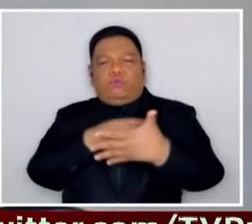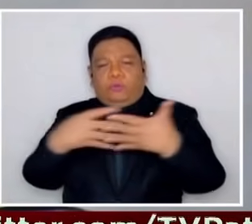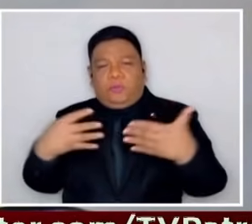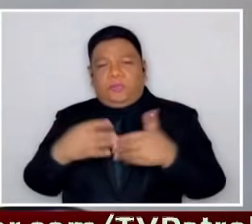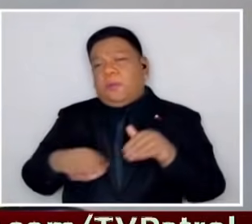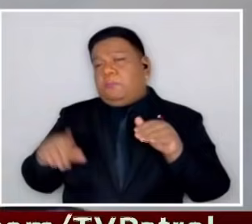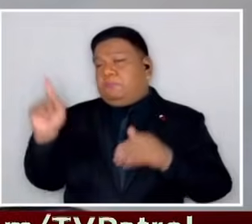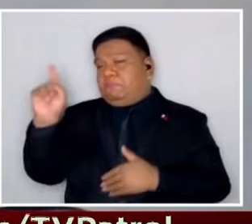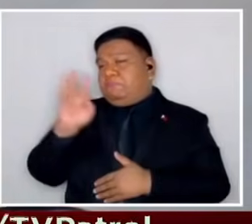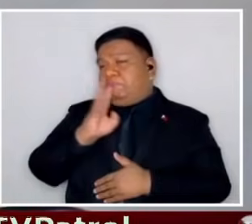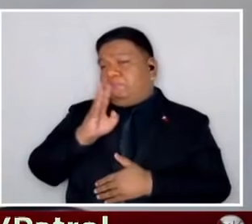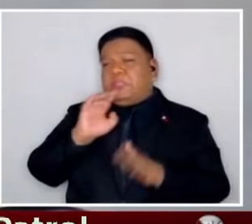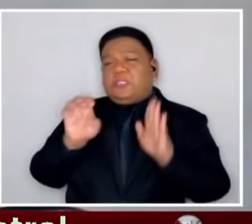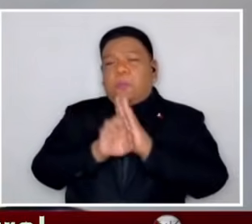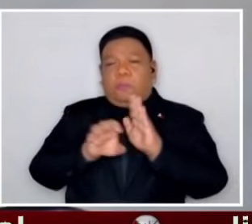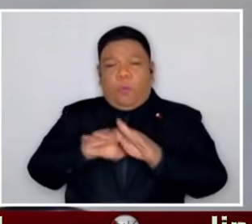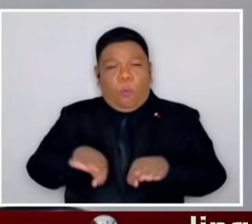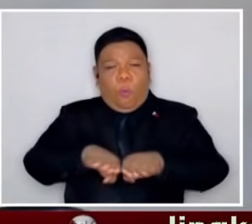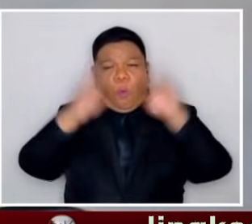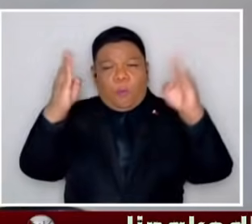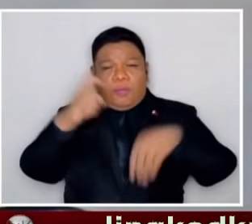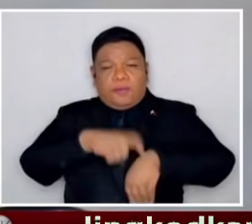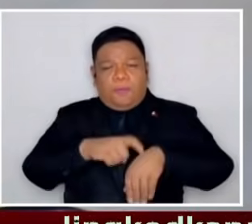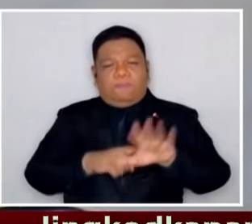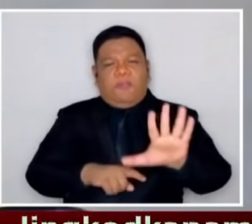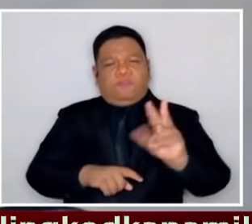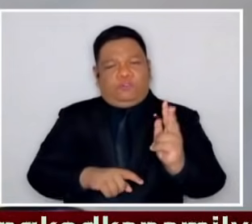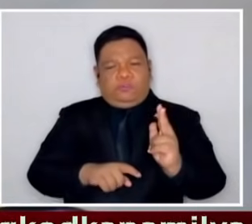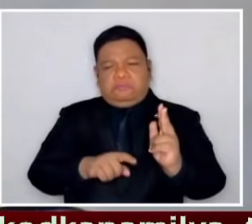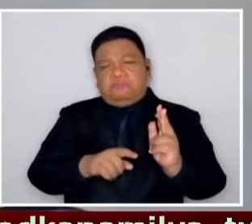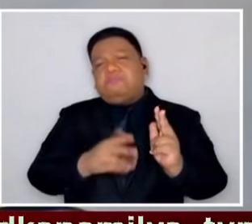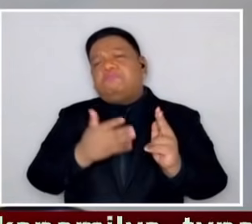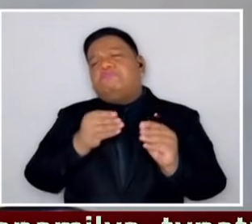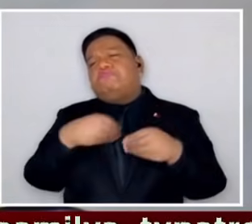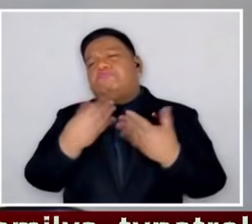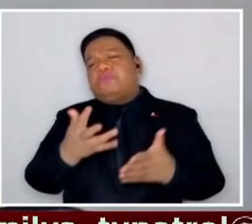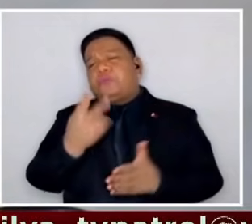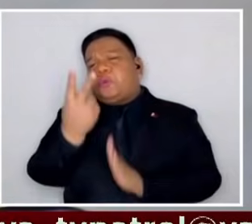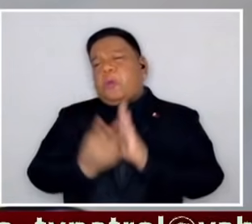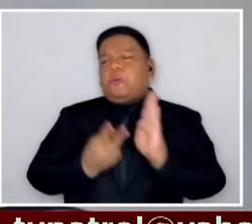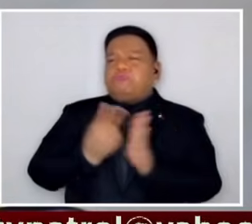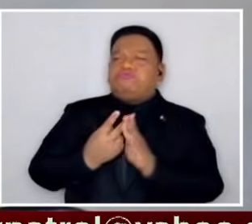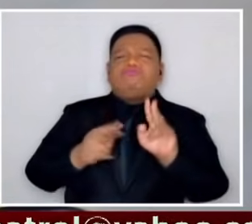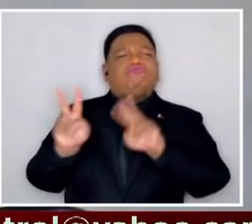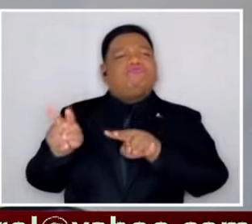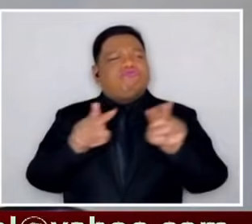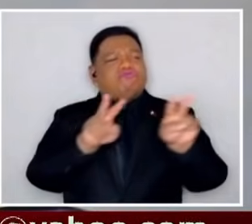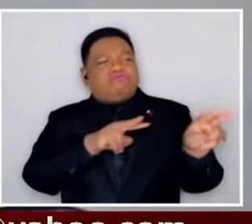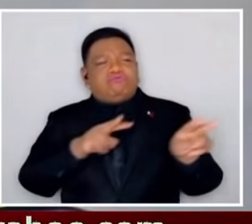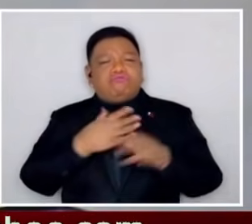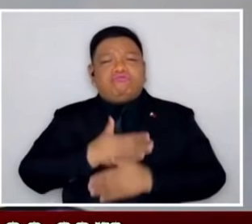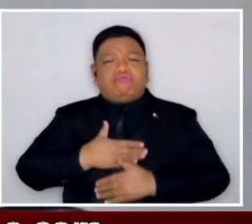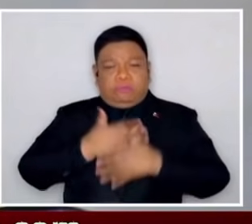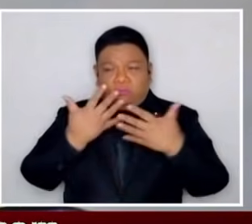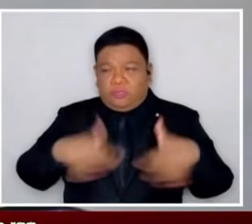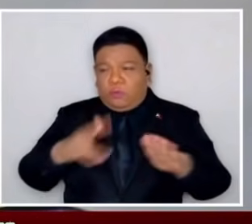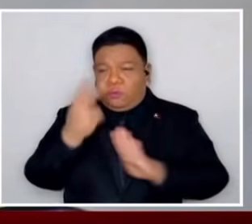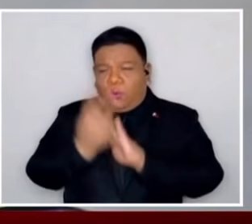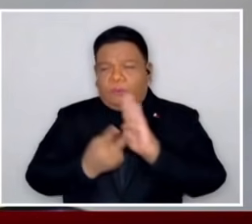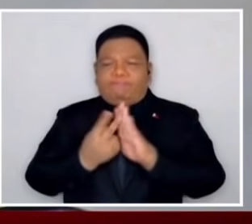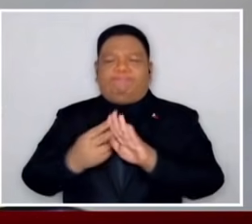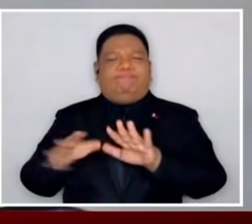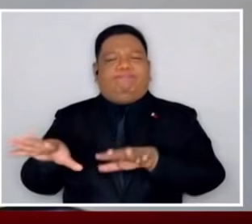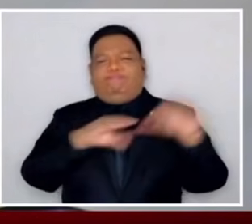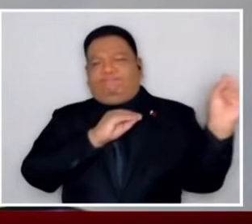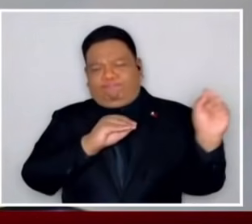5:30. They'll be given 2 hours to stay there and enjoy the scenery at saka yung area. And then after 2 hours, they leave.